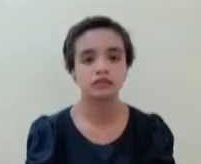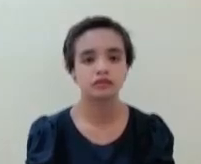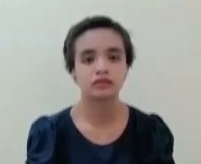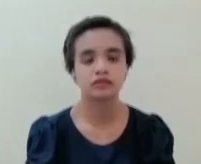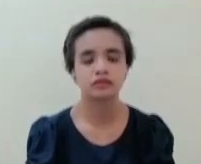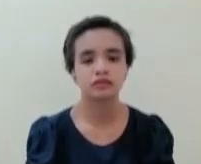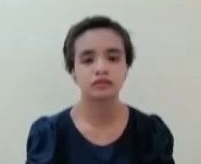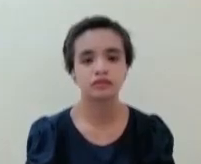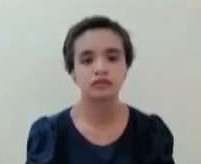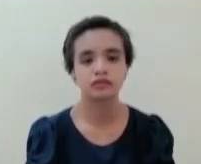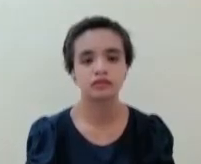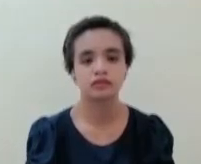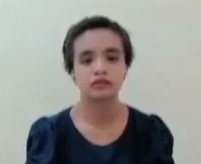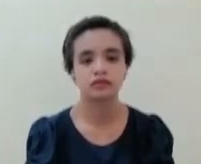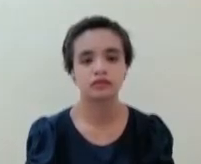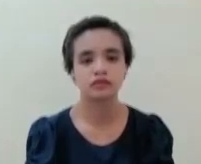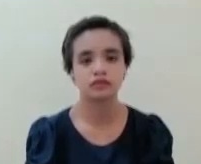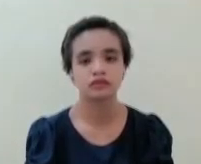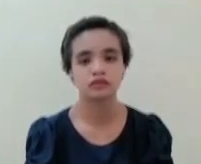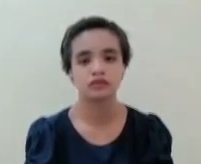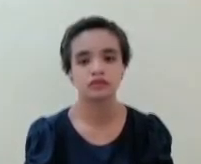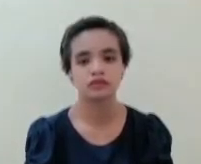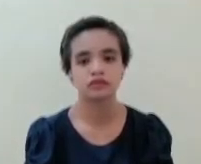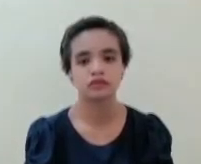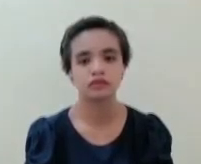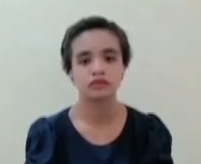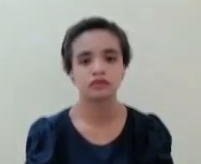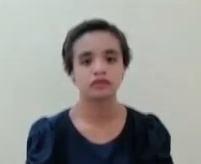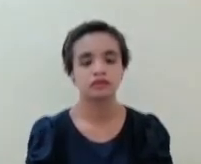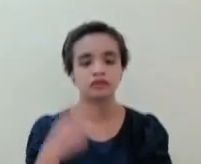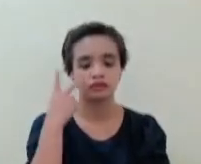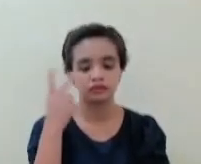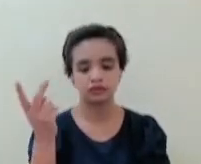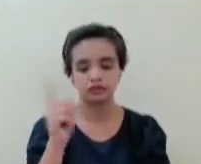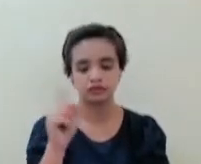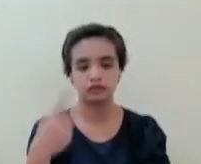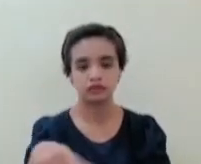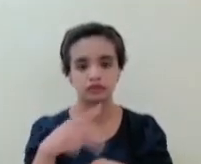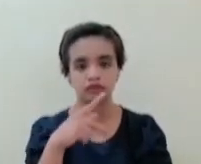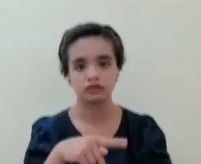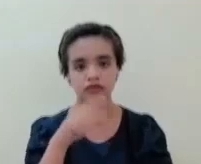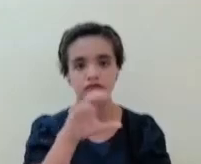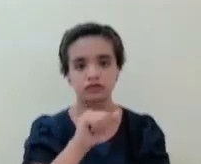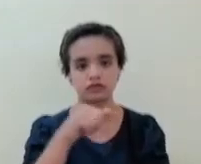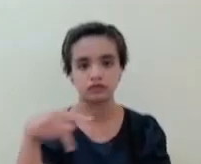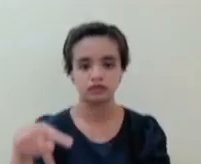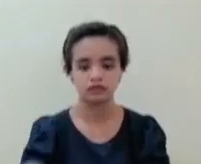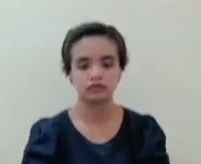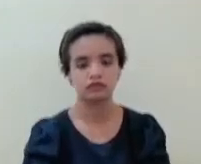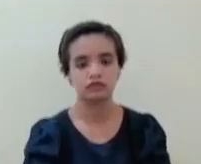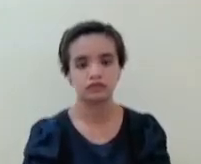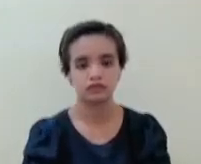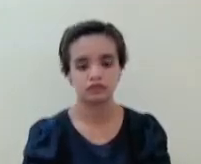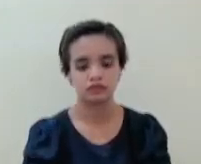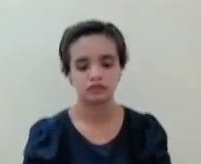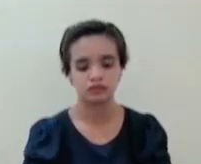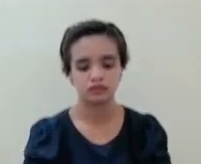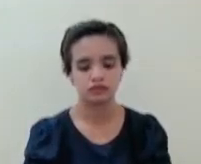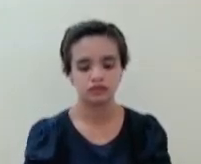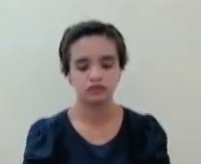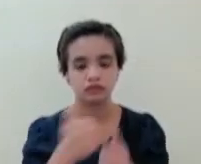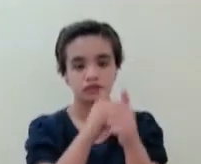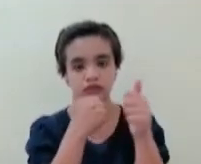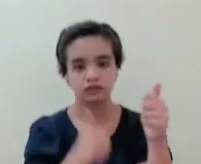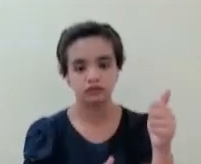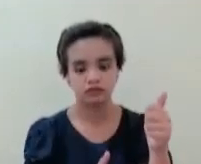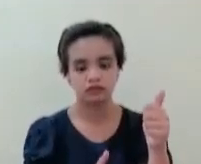Naglabas ng notice to airmen ang Civil Aviation Authority of the Philippines o CAAP kung saan ninabisuhang iwasan po ng mga flight